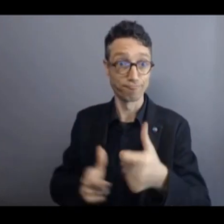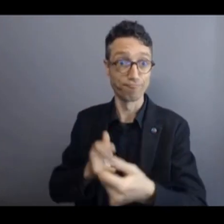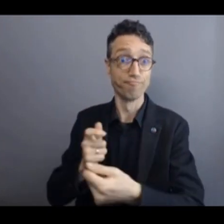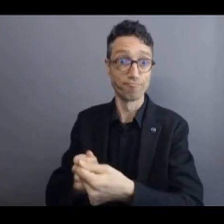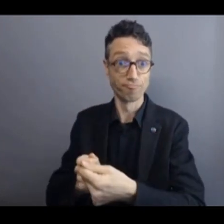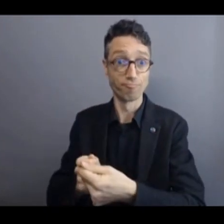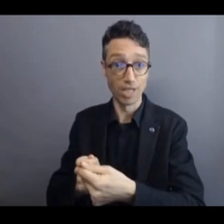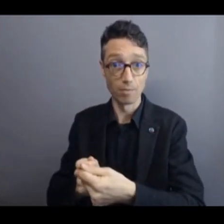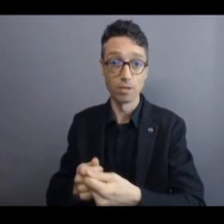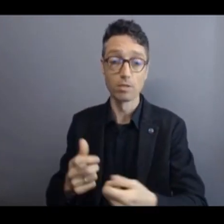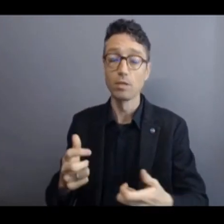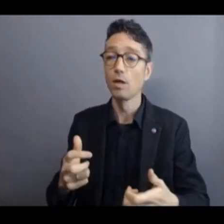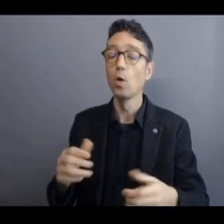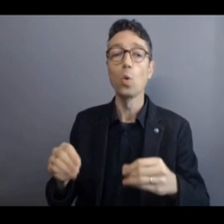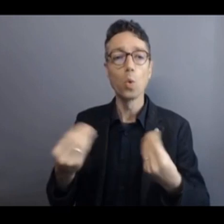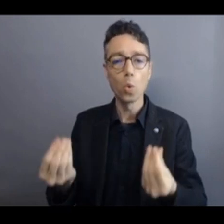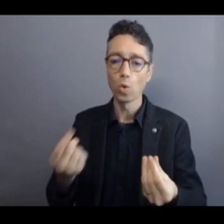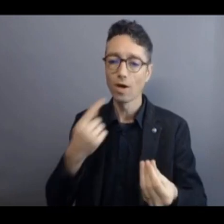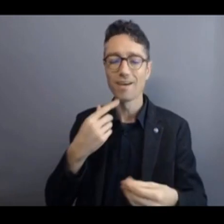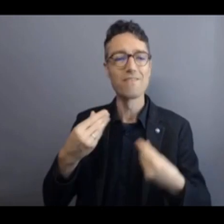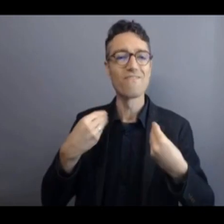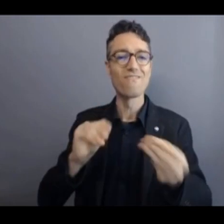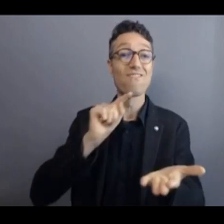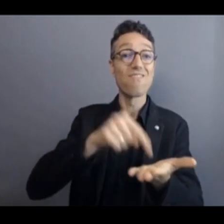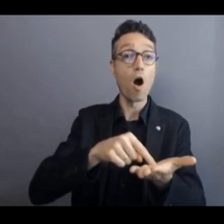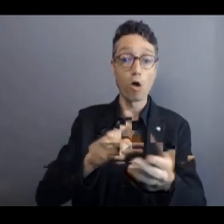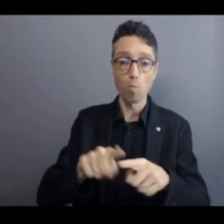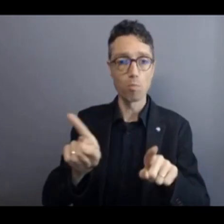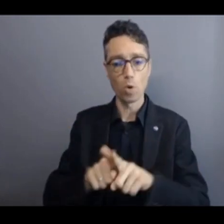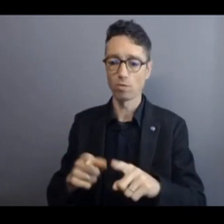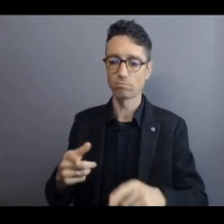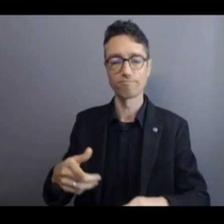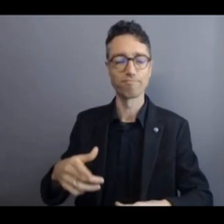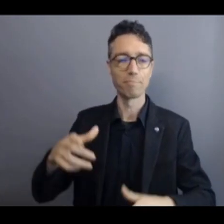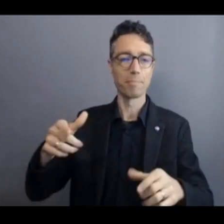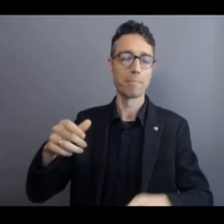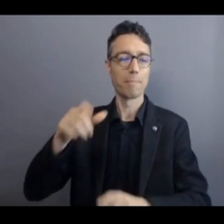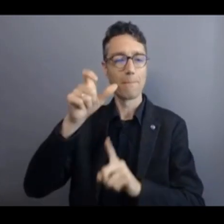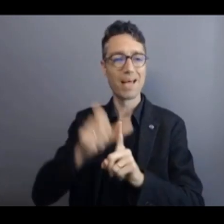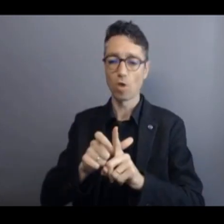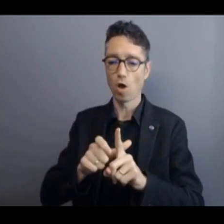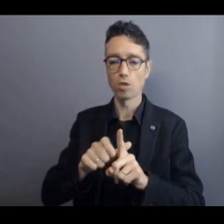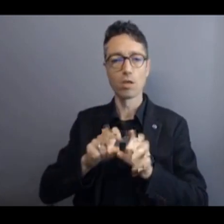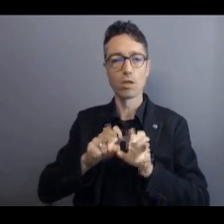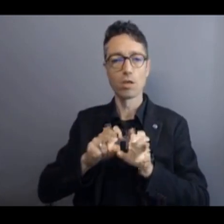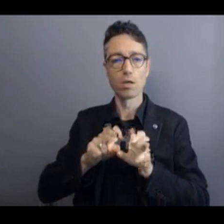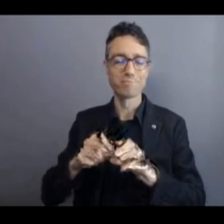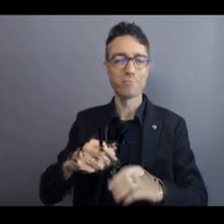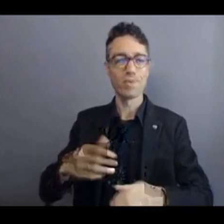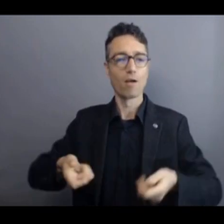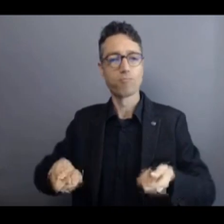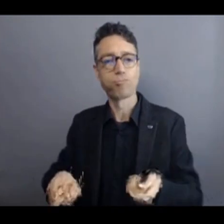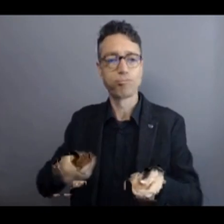une vente ambulante pour assurer la restauration à la place pour les gens qui ont des difficultés à se déplacer dans le train. Donc,